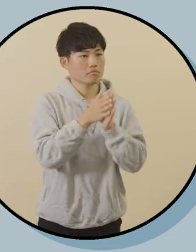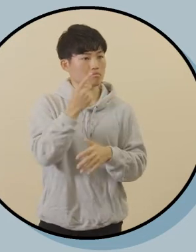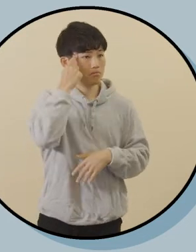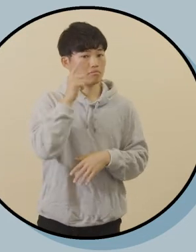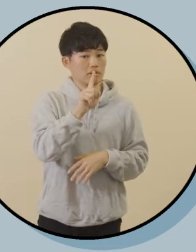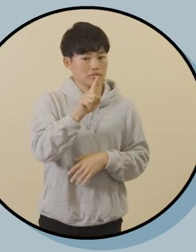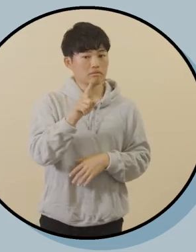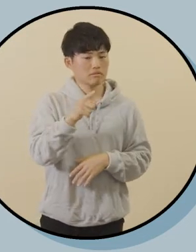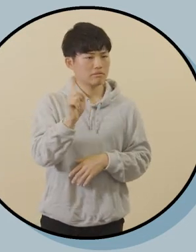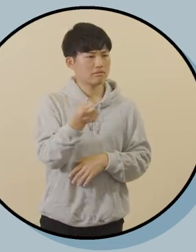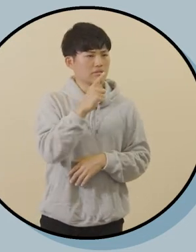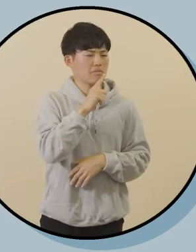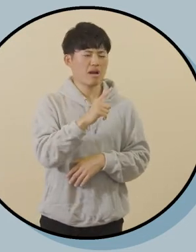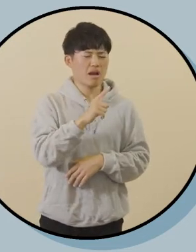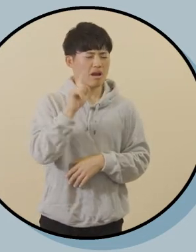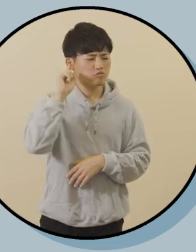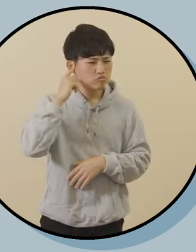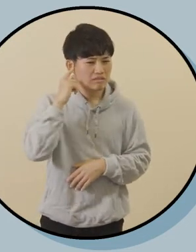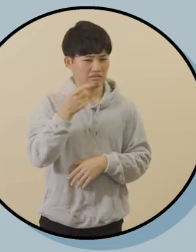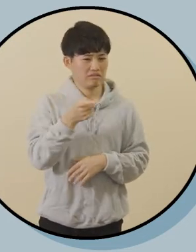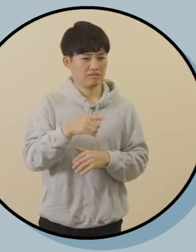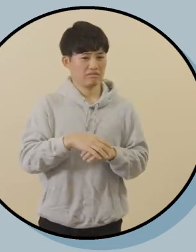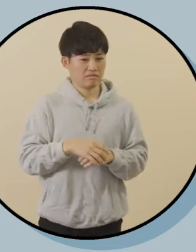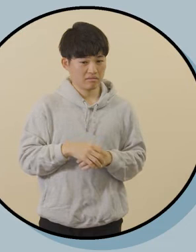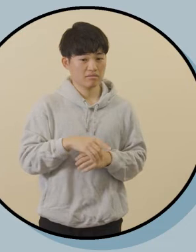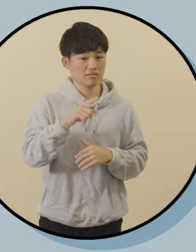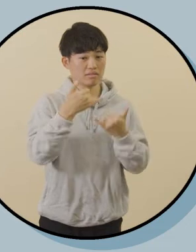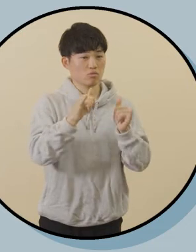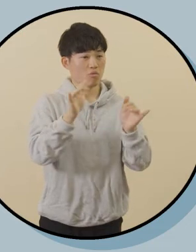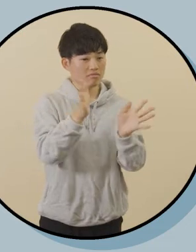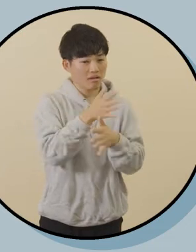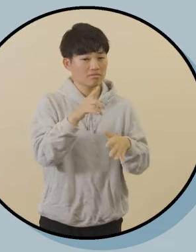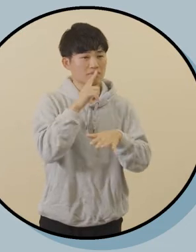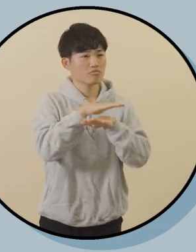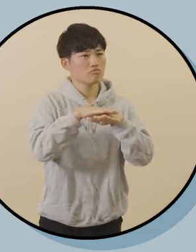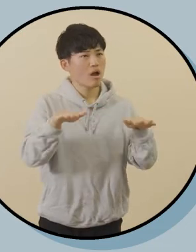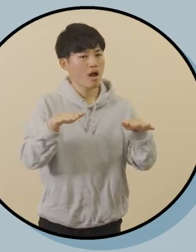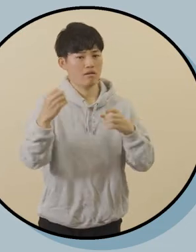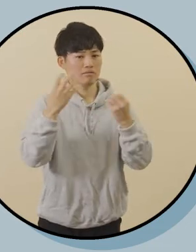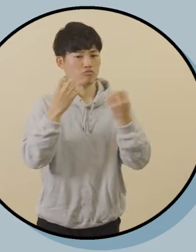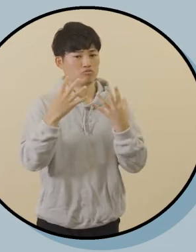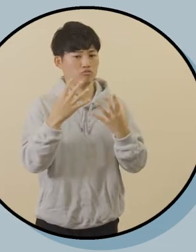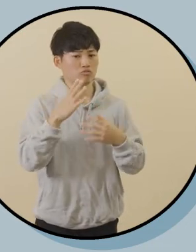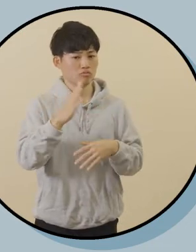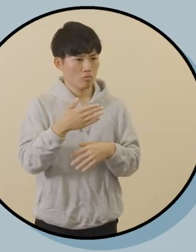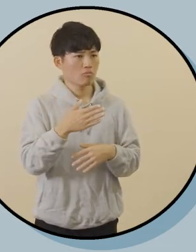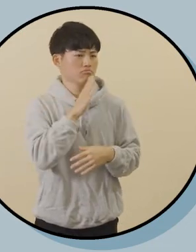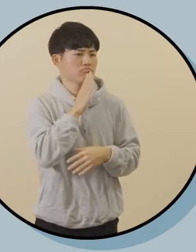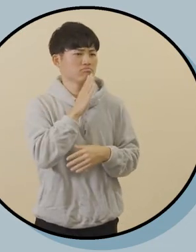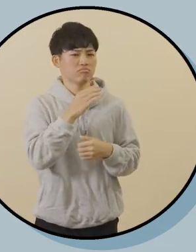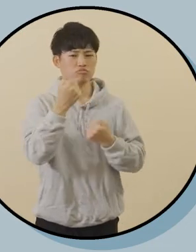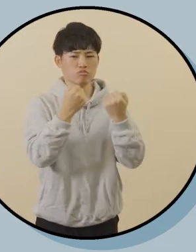のは、すごくうるさくて自然の中って。よくこう人もいなくて静かなっていう。で、もちろん車の音とかしないし、そういう意味